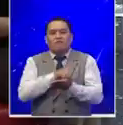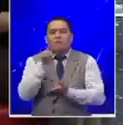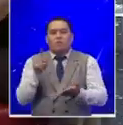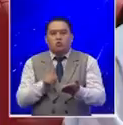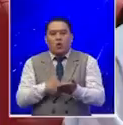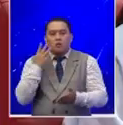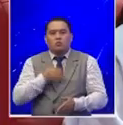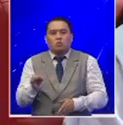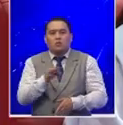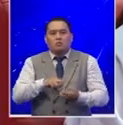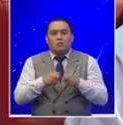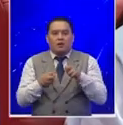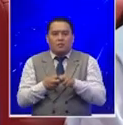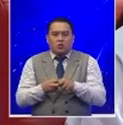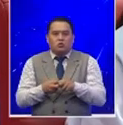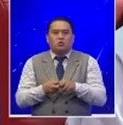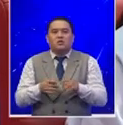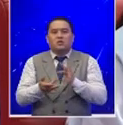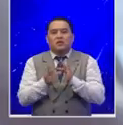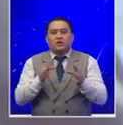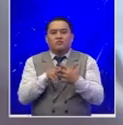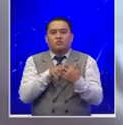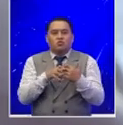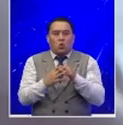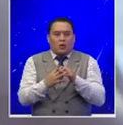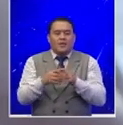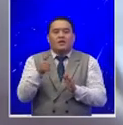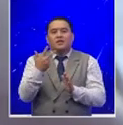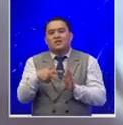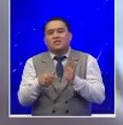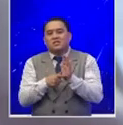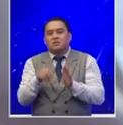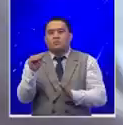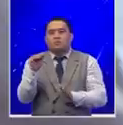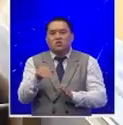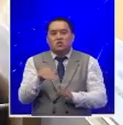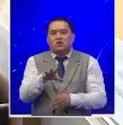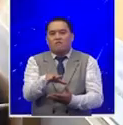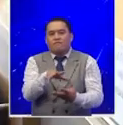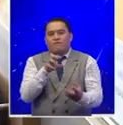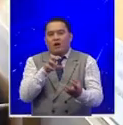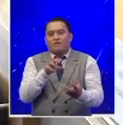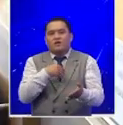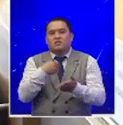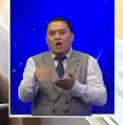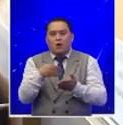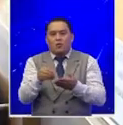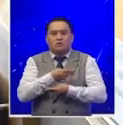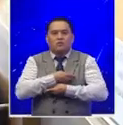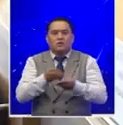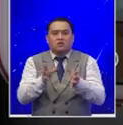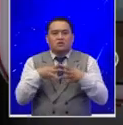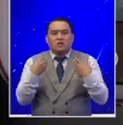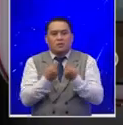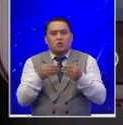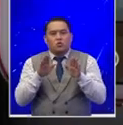Решается в Алматинской области и другая проблема – доступность интернета в селах. Более 37 тысяч Wi-Fi роутеров закупят и раздадут семьям,